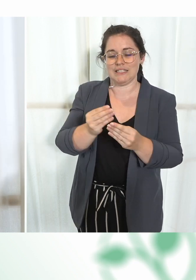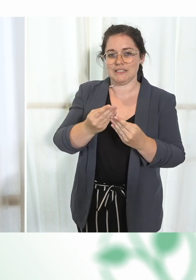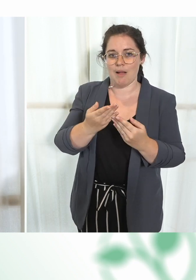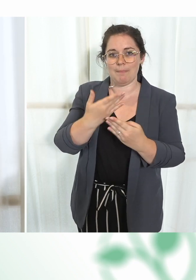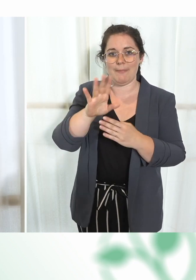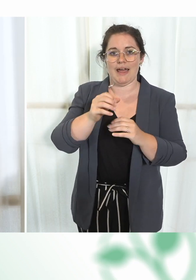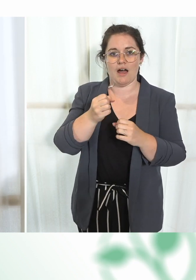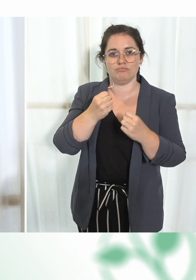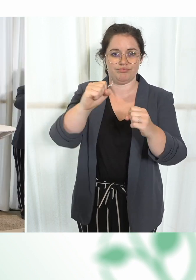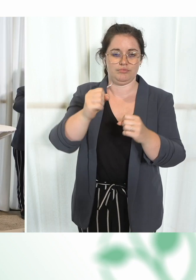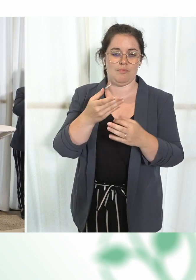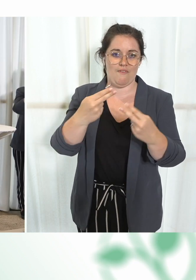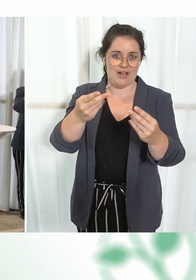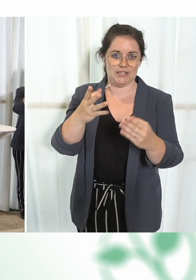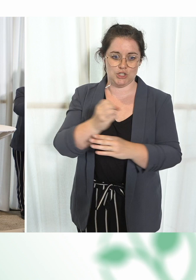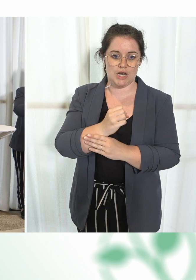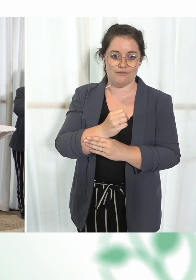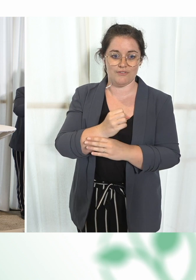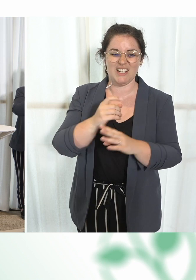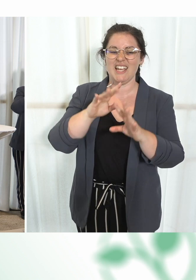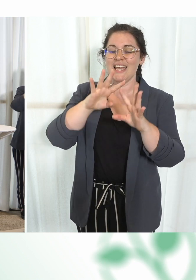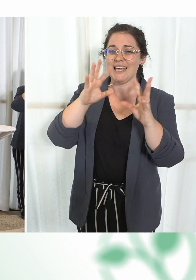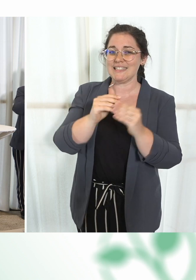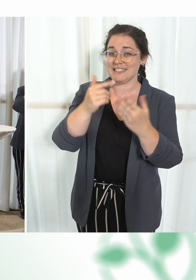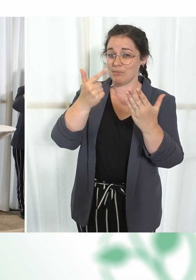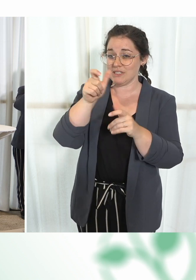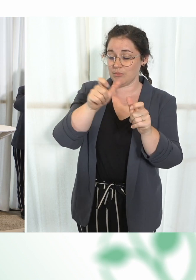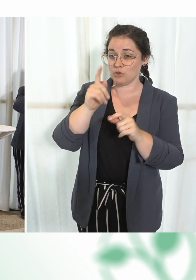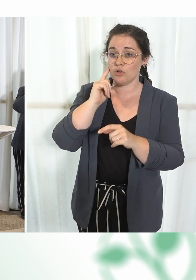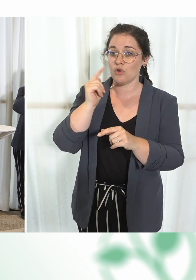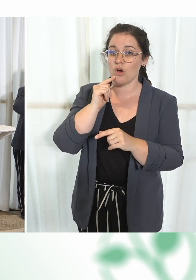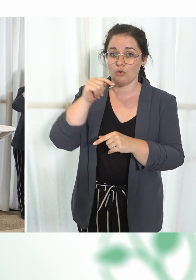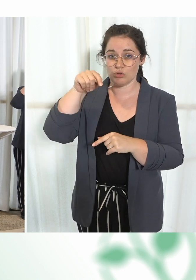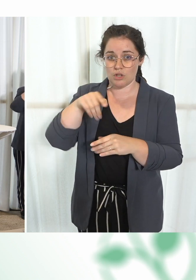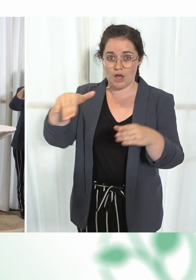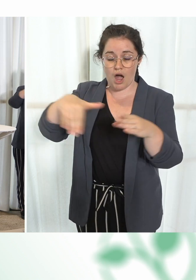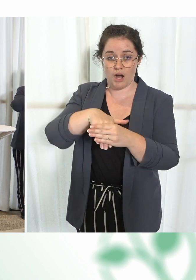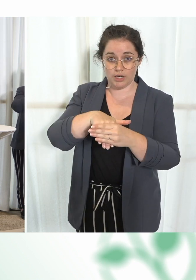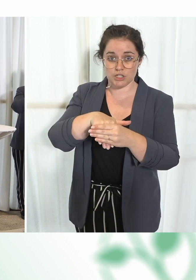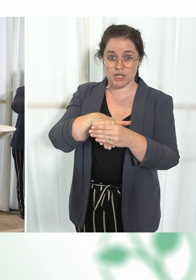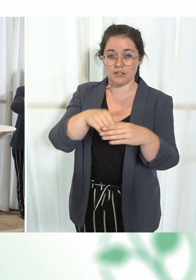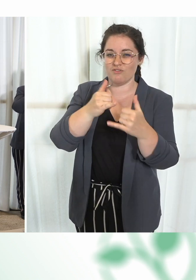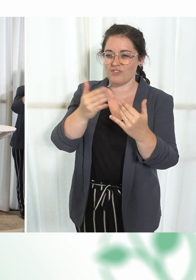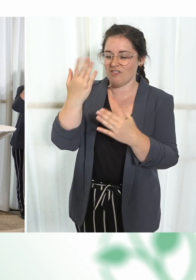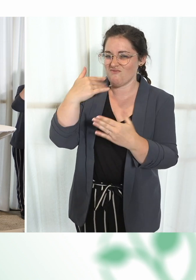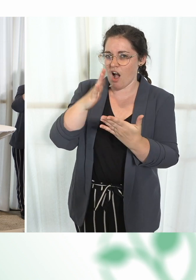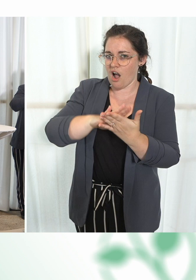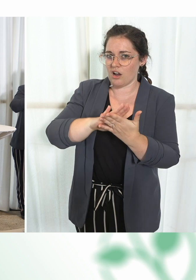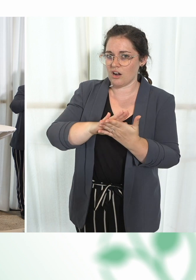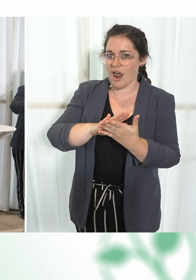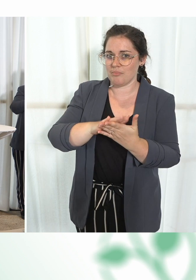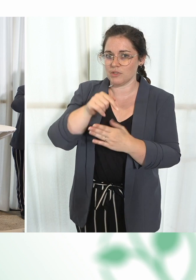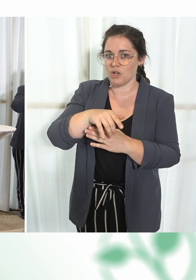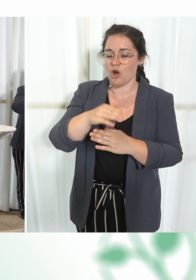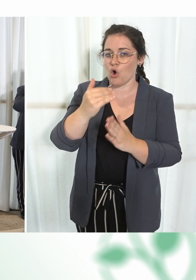Ja. Ganz konkret haben Sie auch 7 Menschen, die gehörlos sind, in der Distribution angestellt. Wie hat das funktioniert, dass man dieses